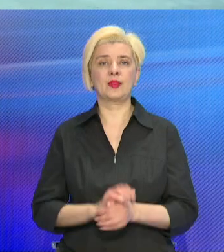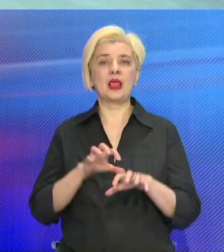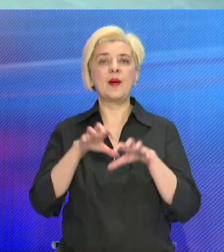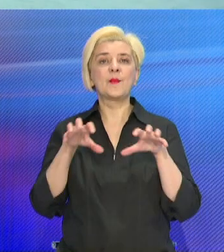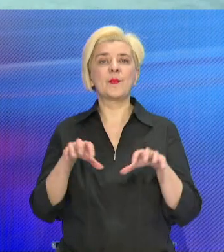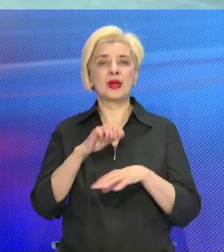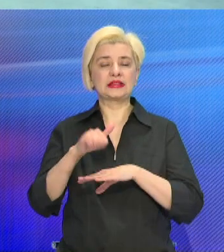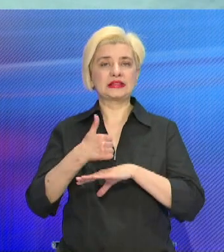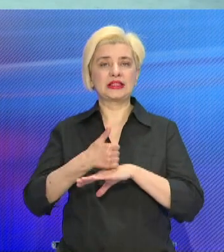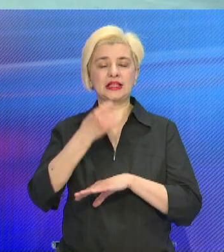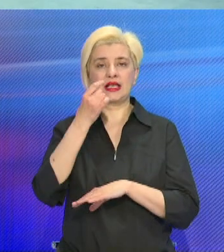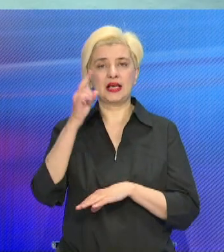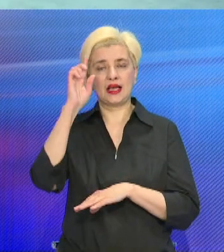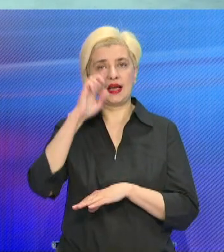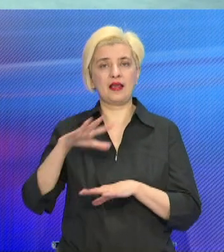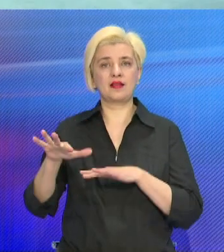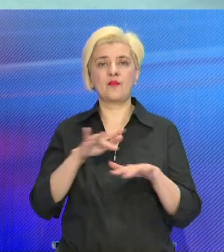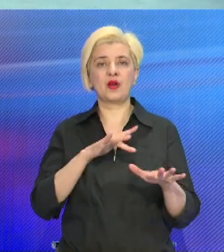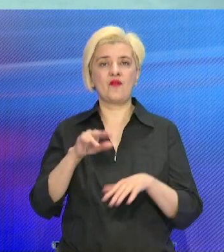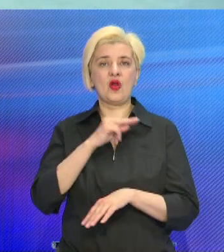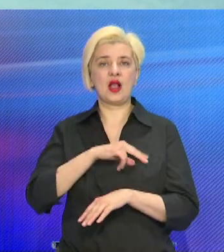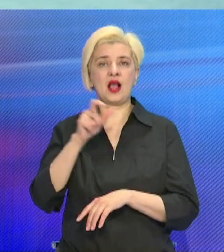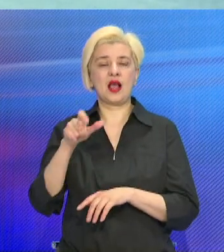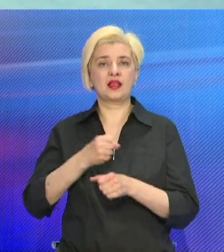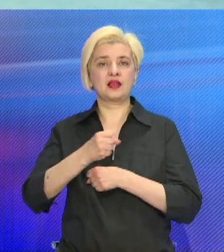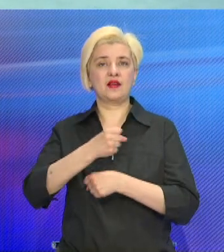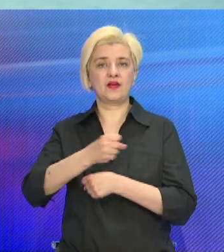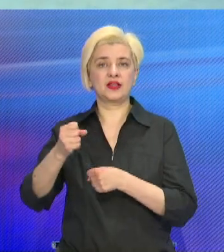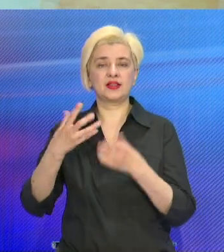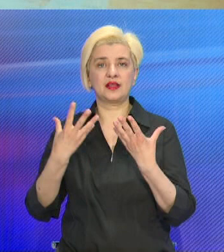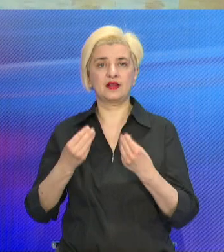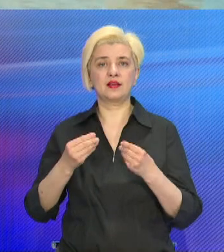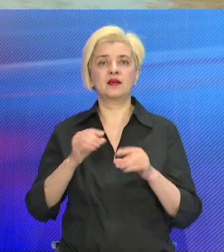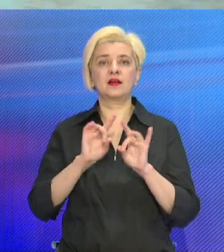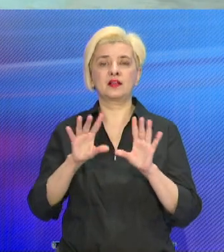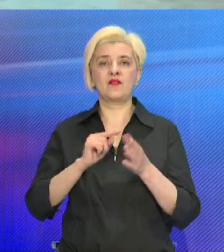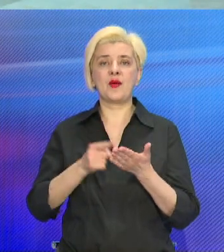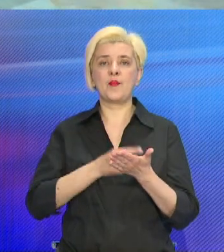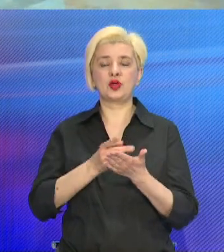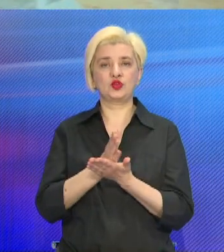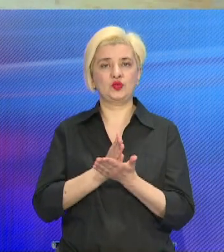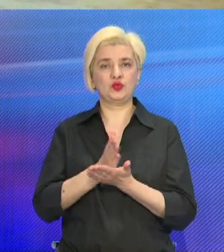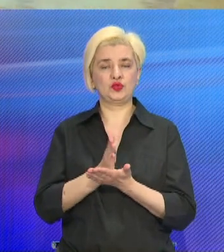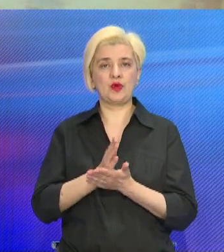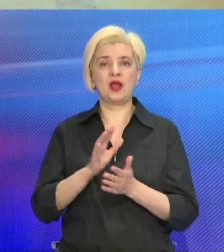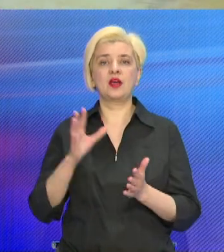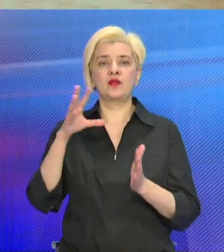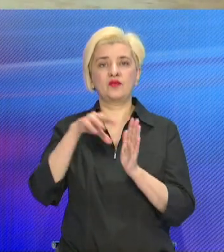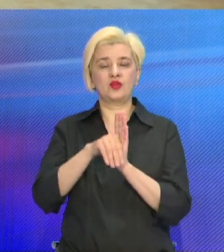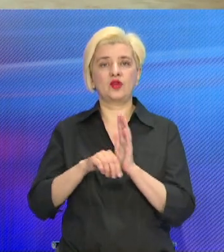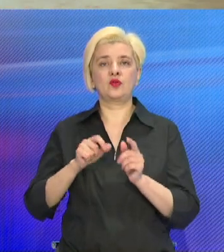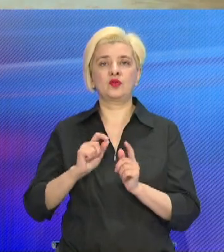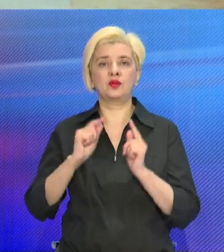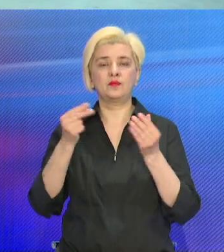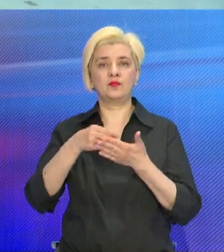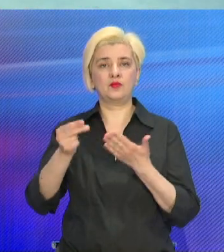Президент країни Олександр Лукашенко провів кадровий день, передає прес-служба білоруського лідера. Серед узгодненняў – нове назначення у ДПК